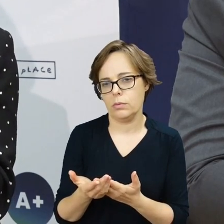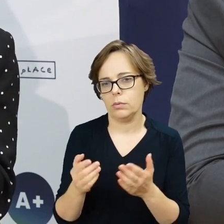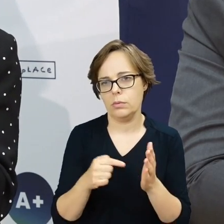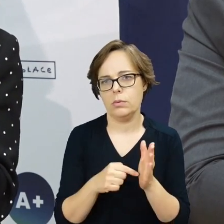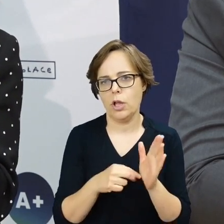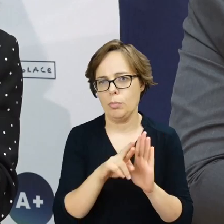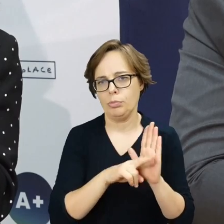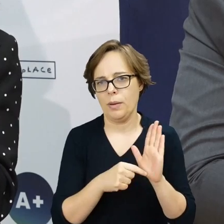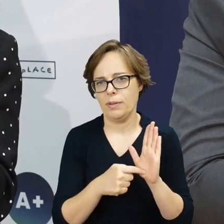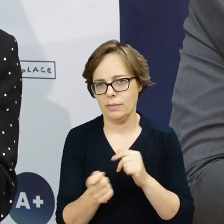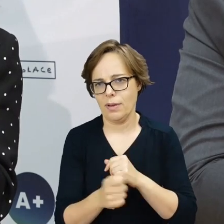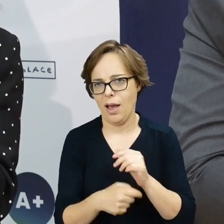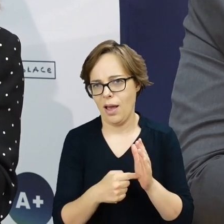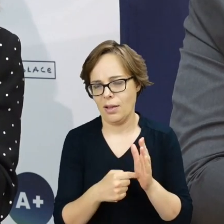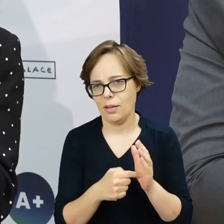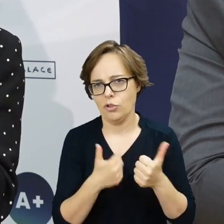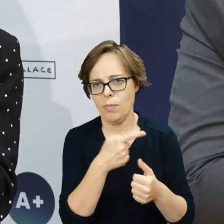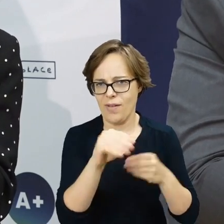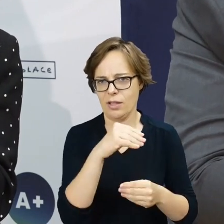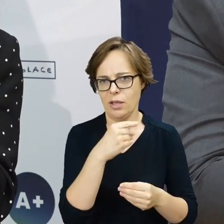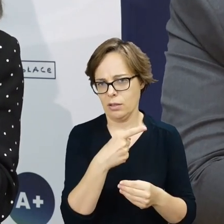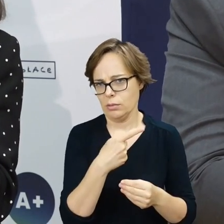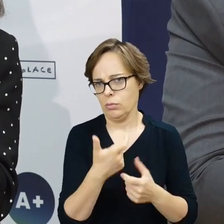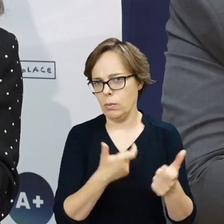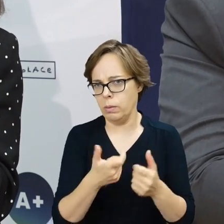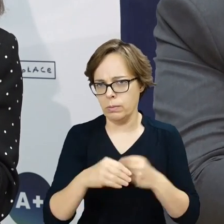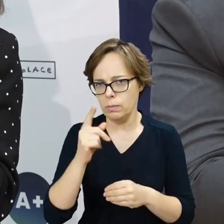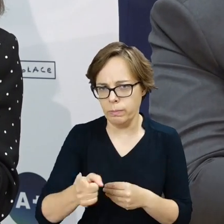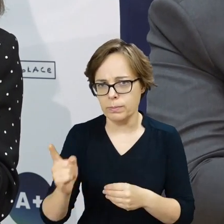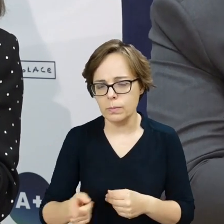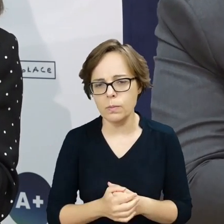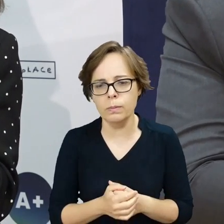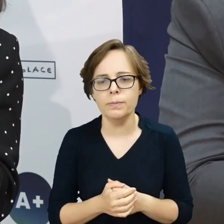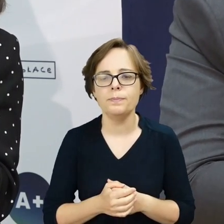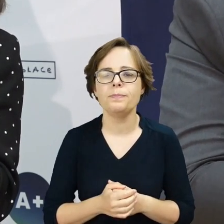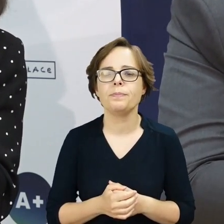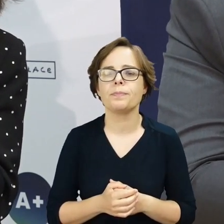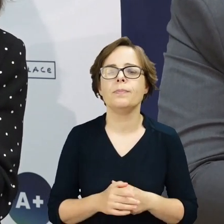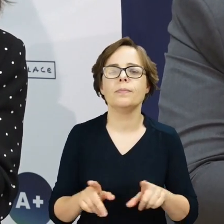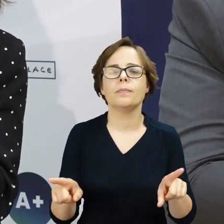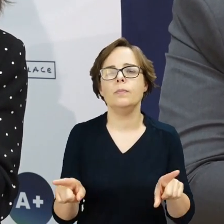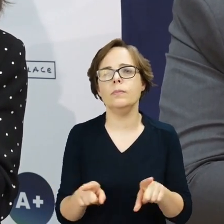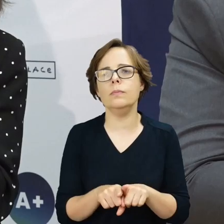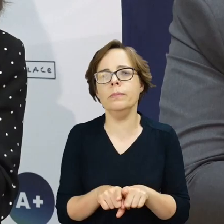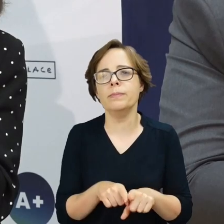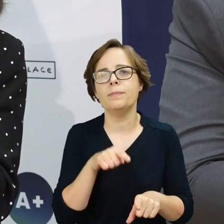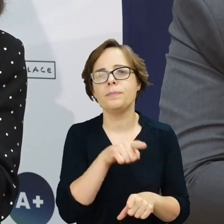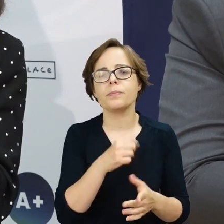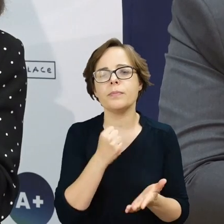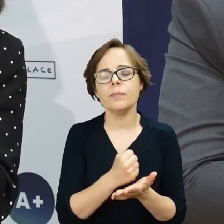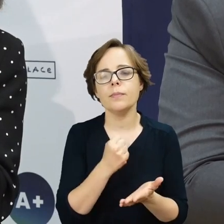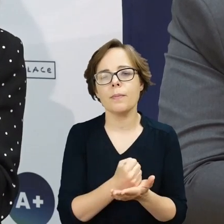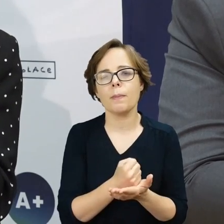czy też dobrym rozwiązaniem byłoby na przykład właśnie oddanie tych spraw związanych z